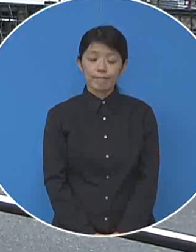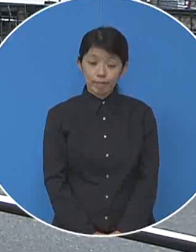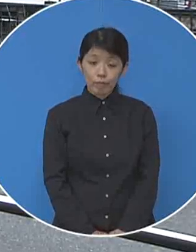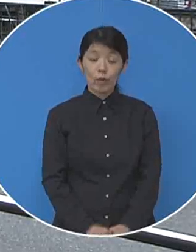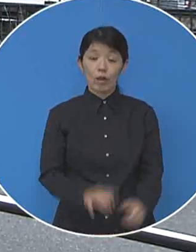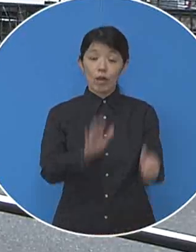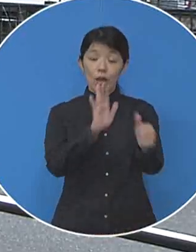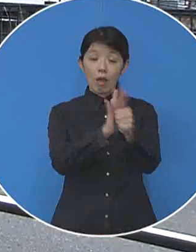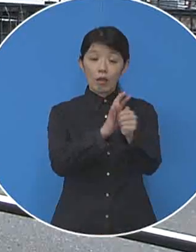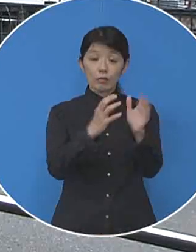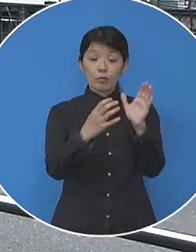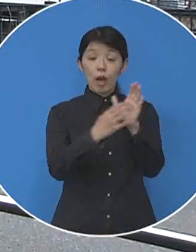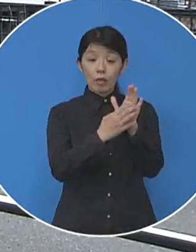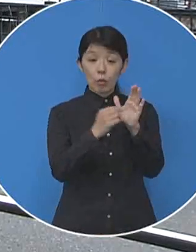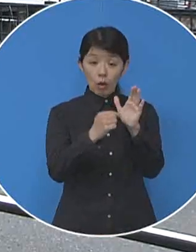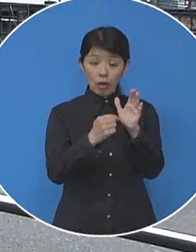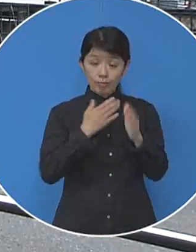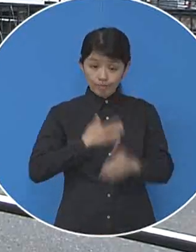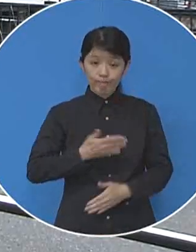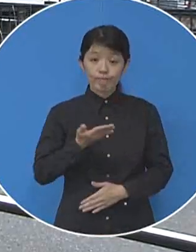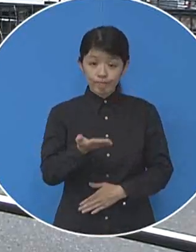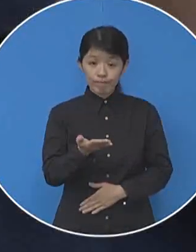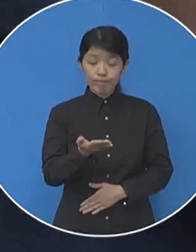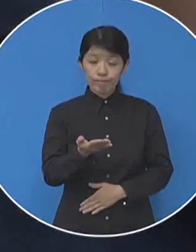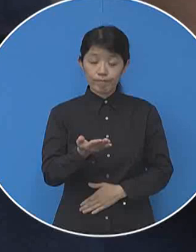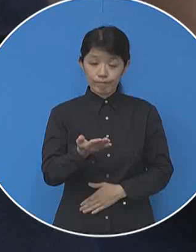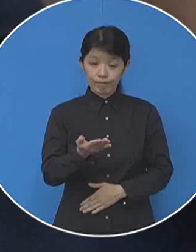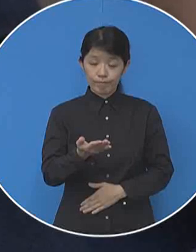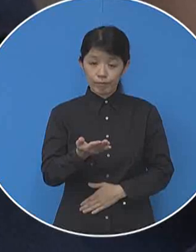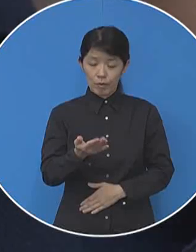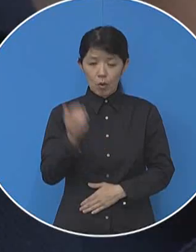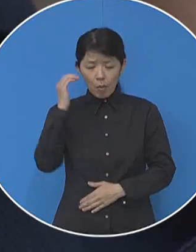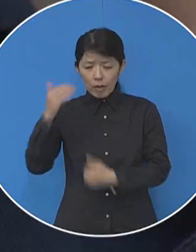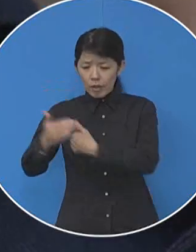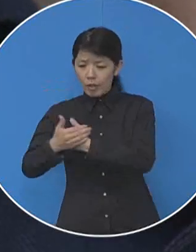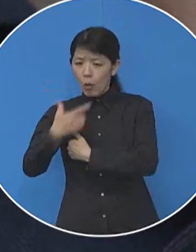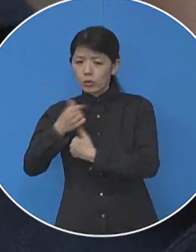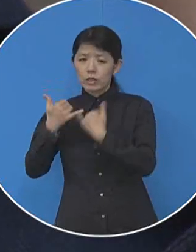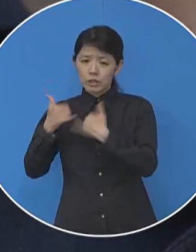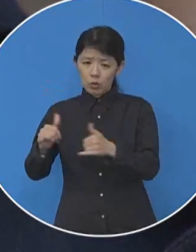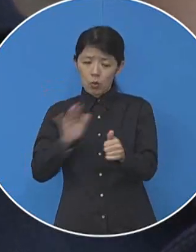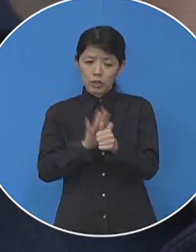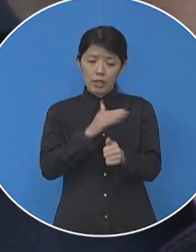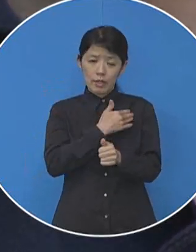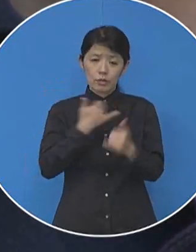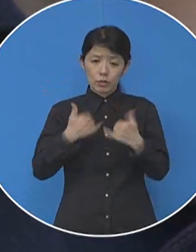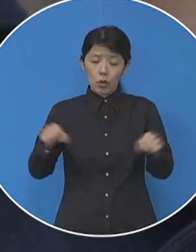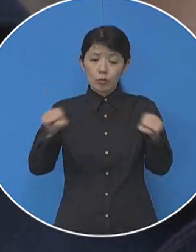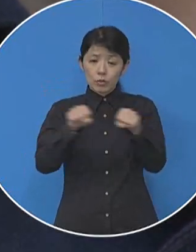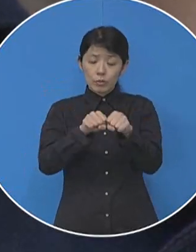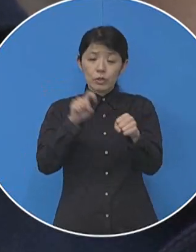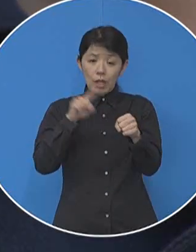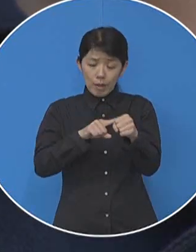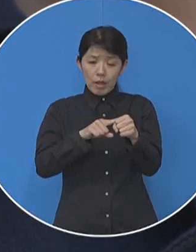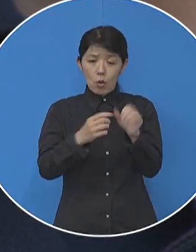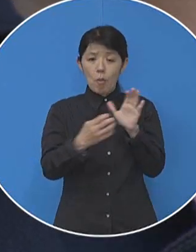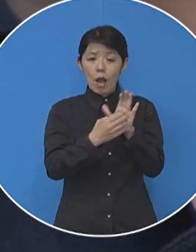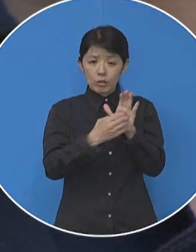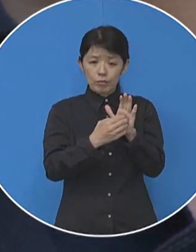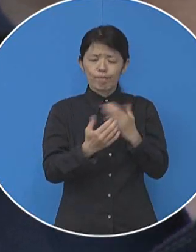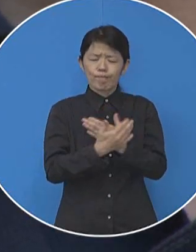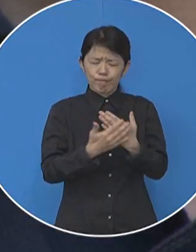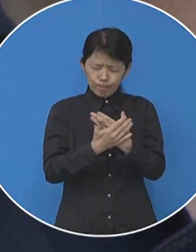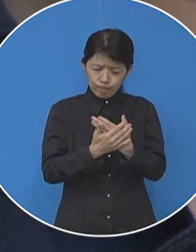皆さんはこのヘルプマークご存知でしょうか。困っている方と支援できる方とを結ぶ大切なマークなんです